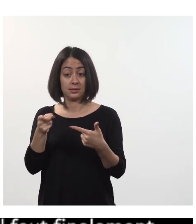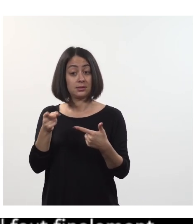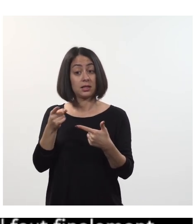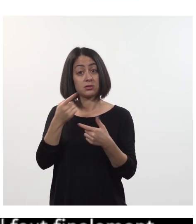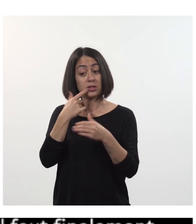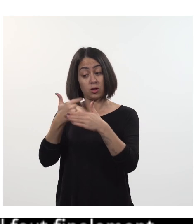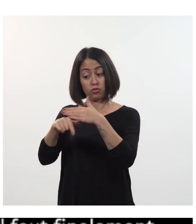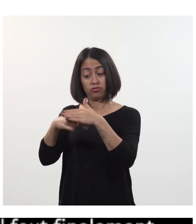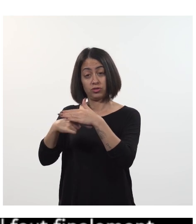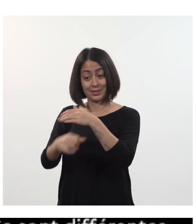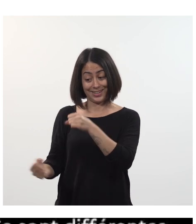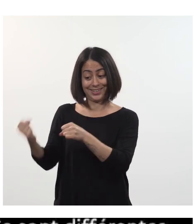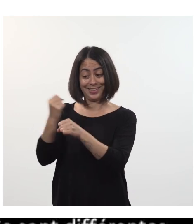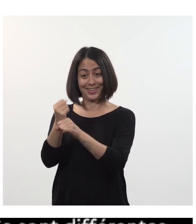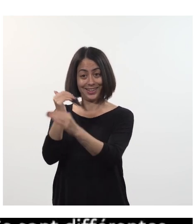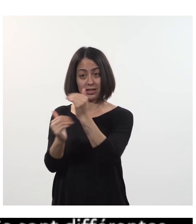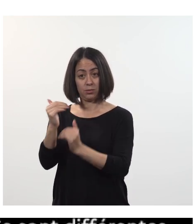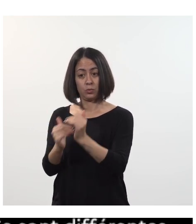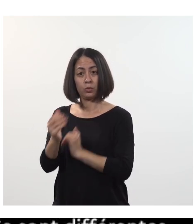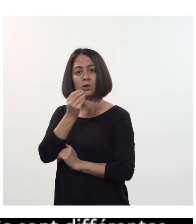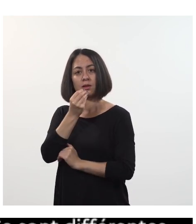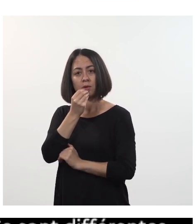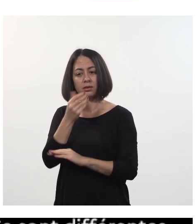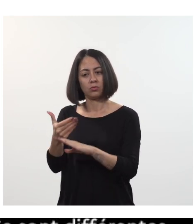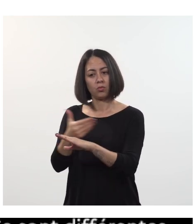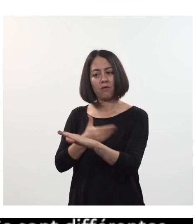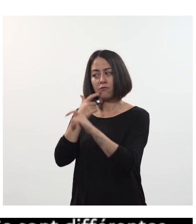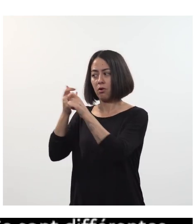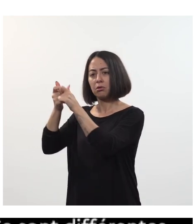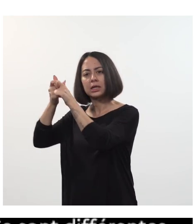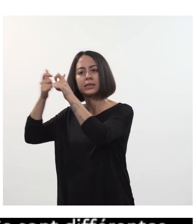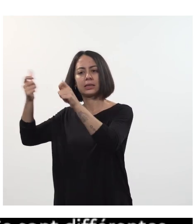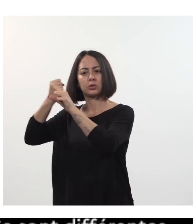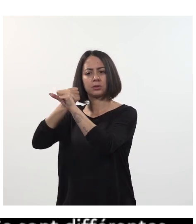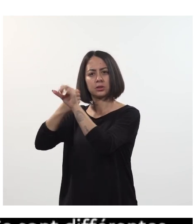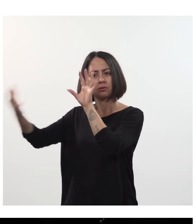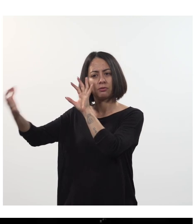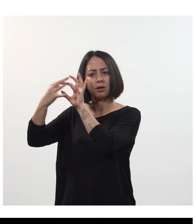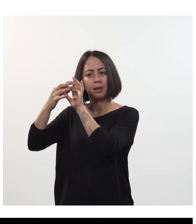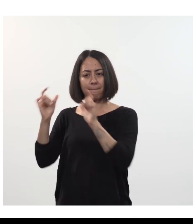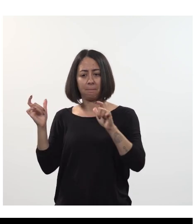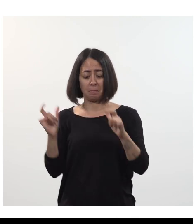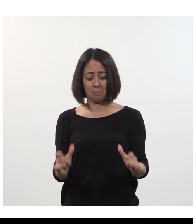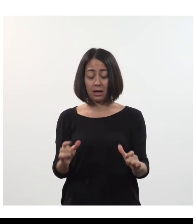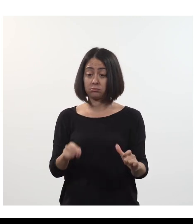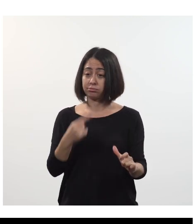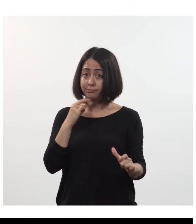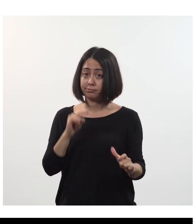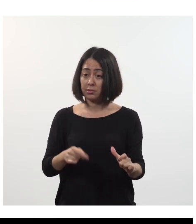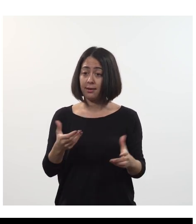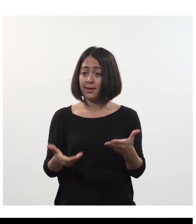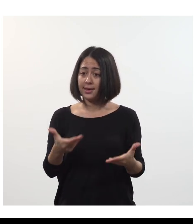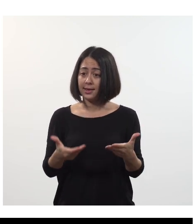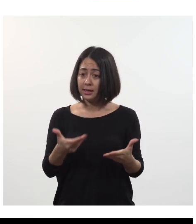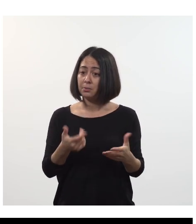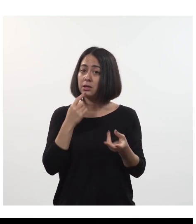On travaille avec l'établissement au préalable sur la réalisation d'un plat alimentaire, de façon à ce que les menus soient équilibrés, de saison